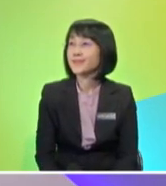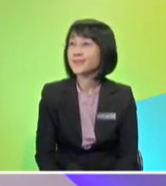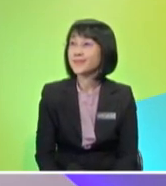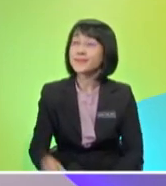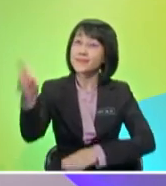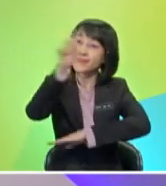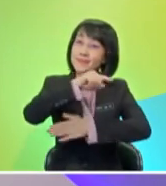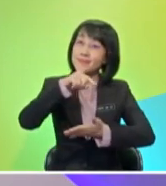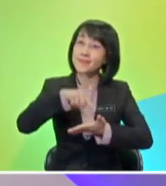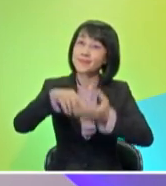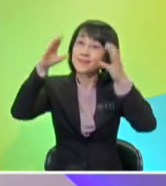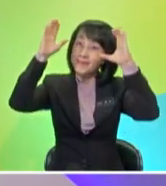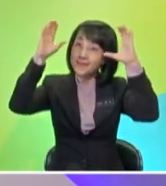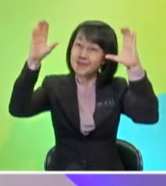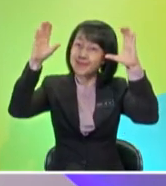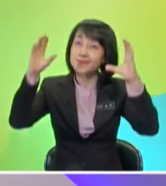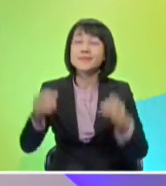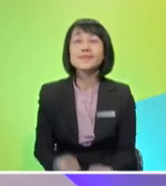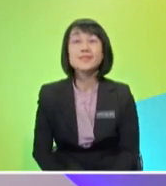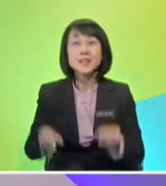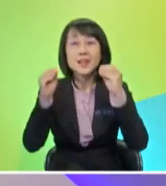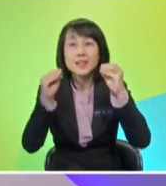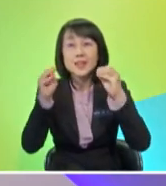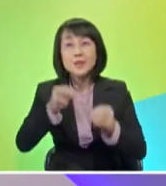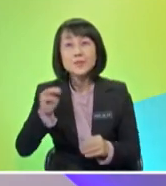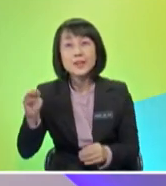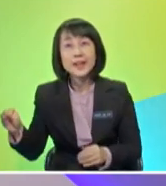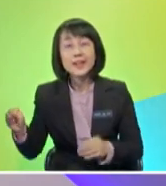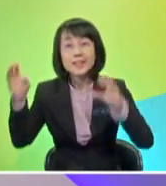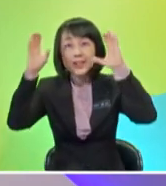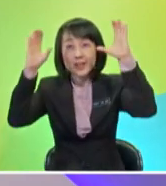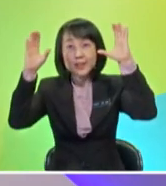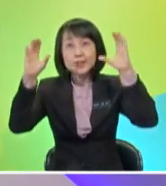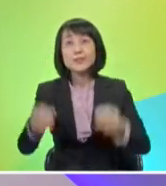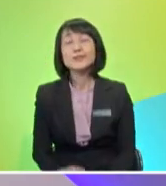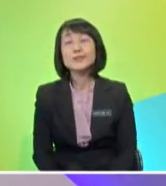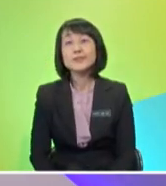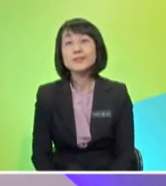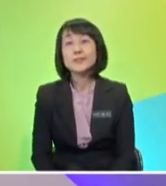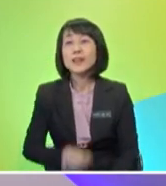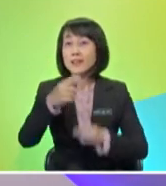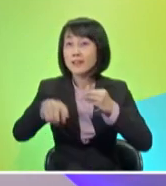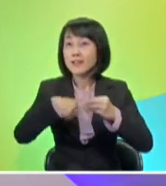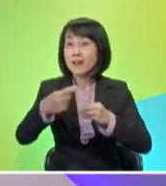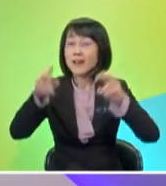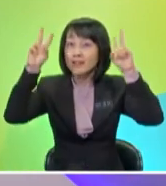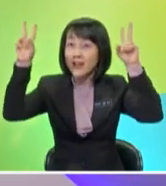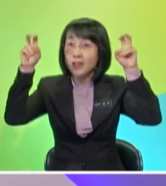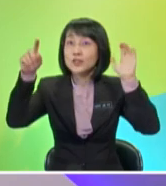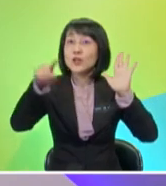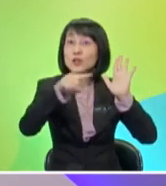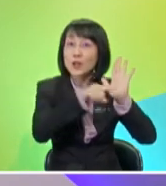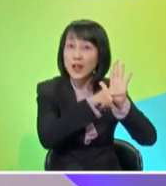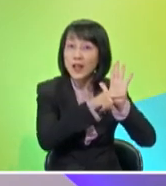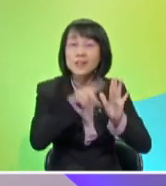ini sebenarnya cikgu dah mengajar murid cikgu di tahun 1 tentang tajuk tolak, salah satu